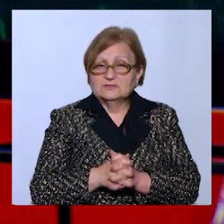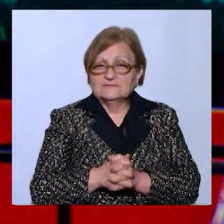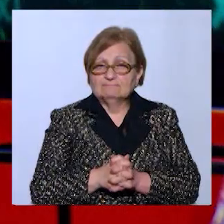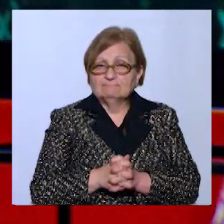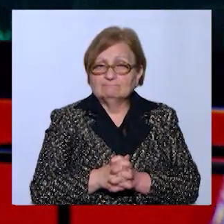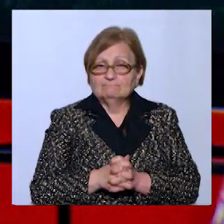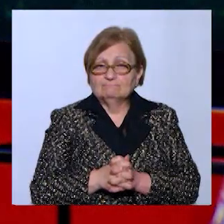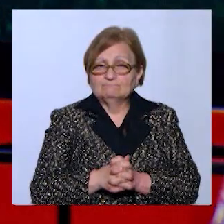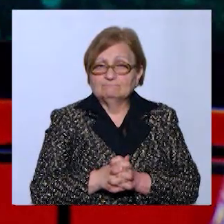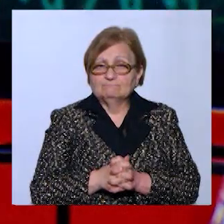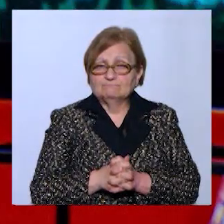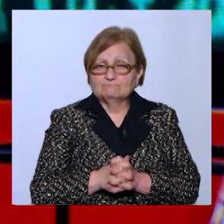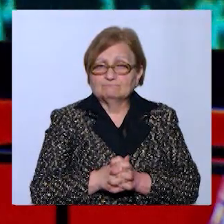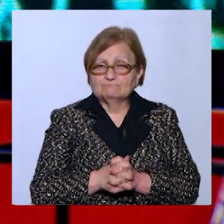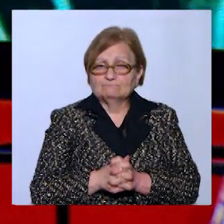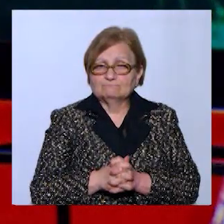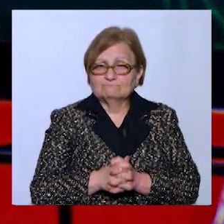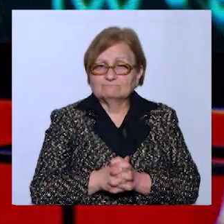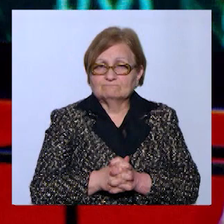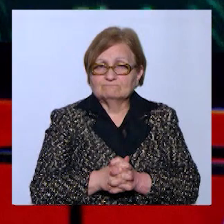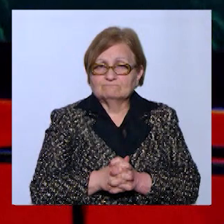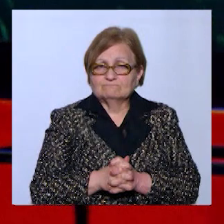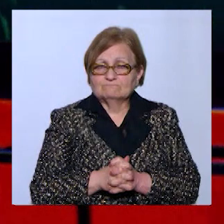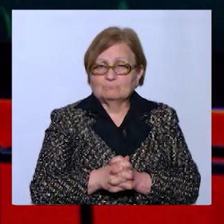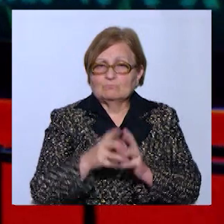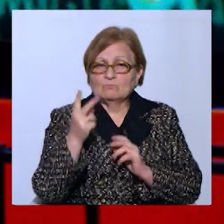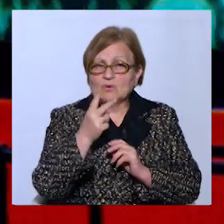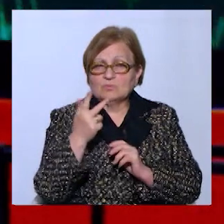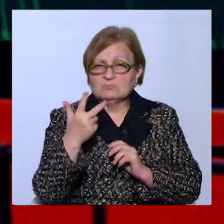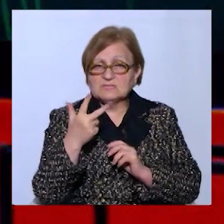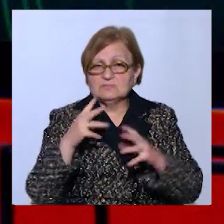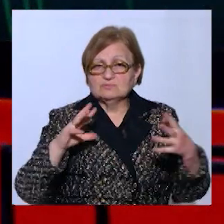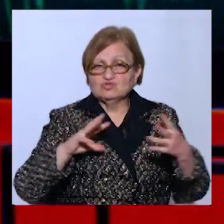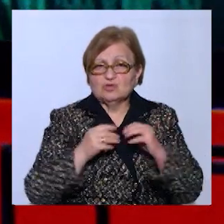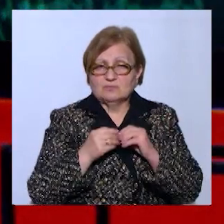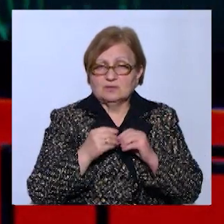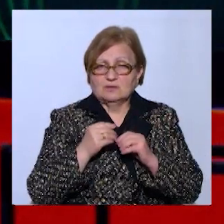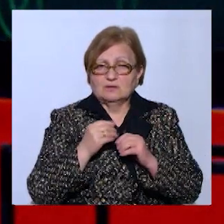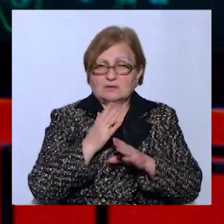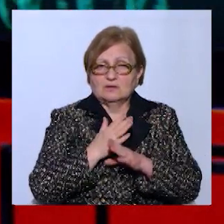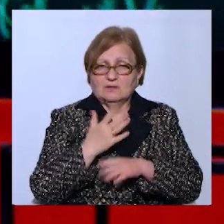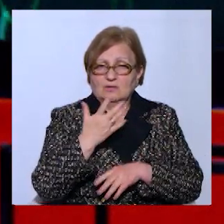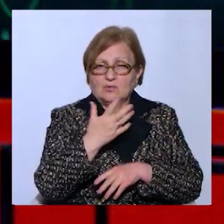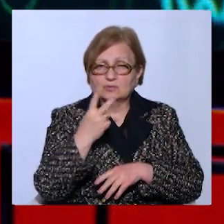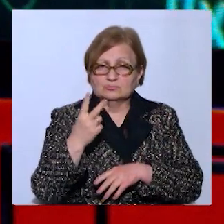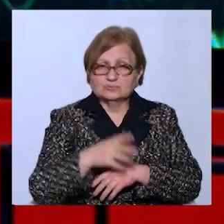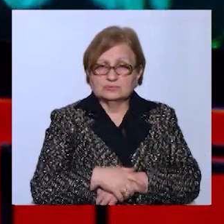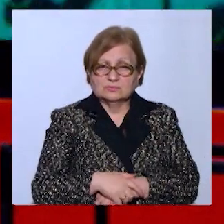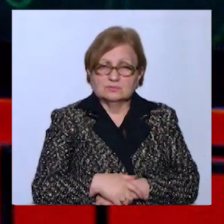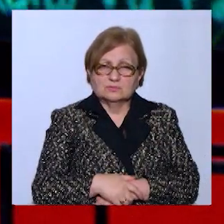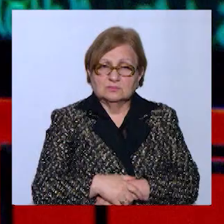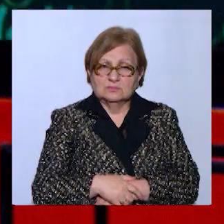რამდენია მეორის და მეორის და მესამის ჯამი? მეორის და მესამე ჯამი არის 52. მაშ